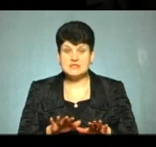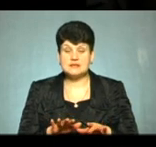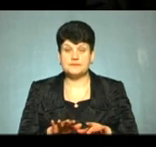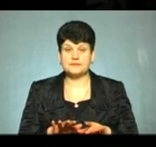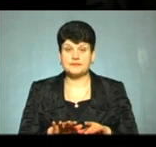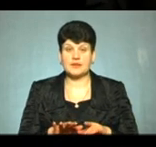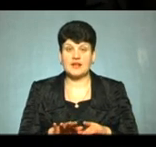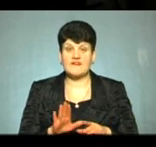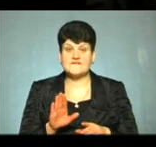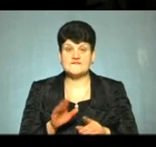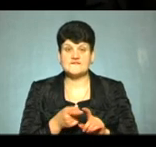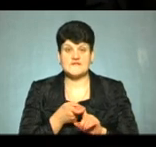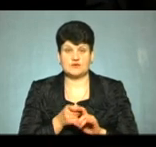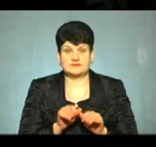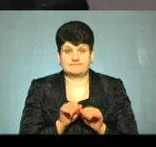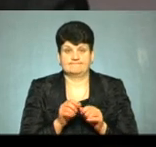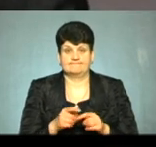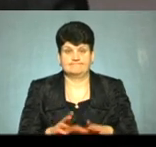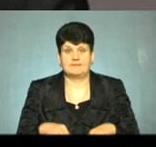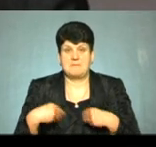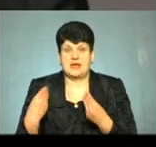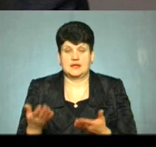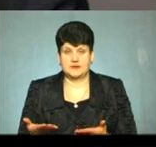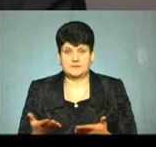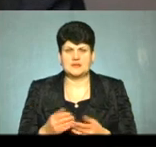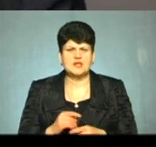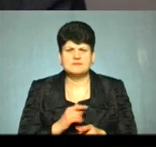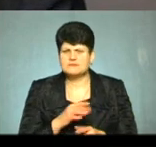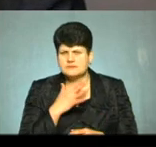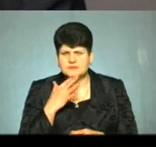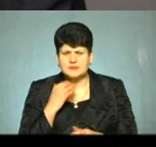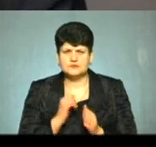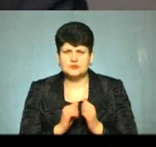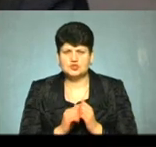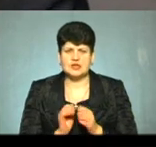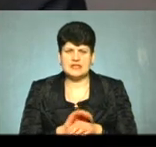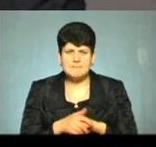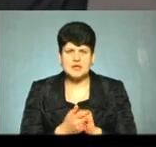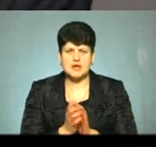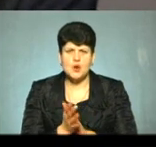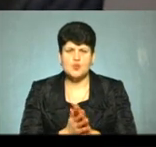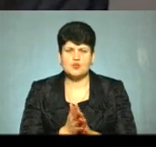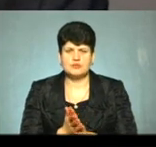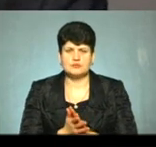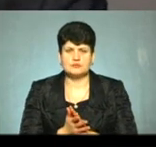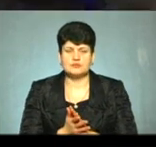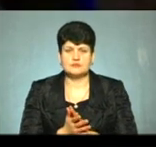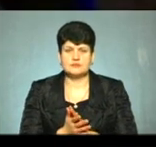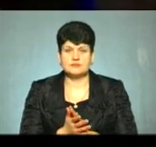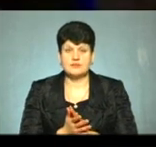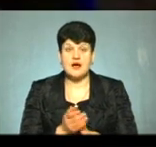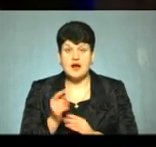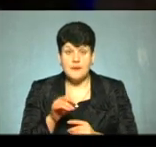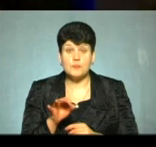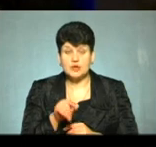власне, і той віруси передаються. От, власне, і ретельне миття рук. Це реальні це поради, важливо, які всі знають,